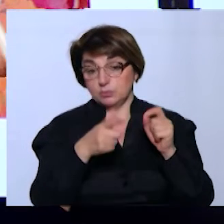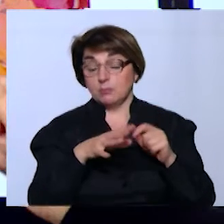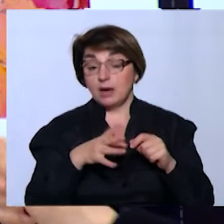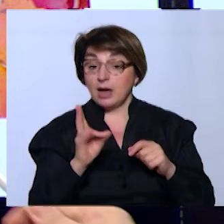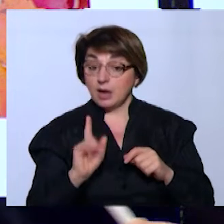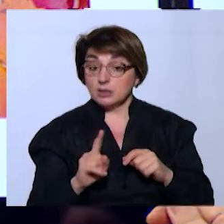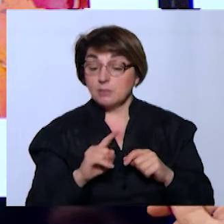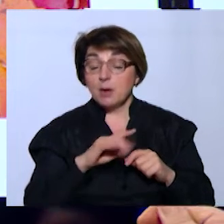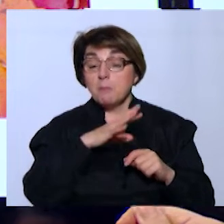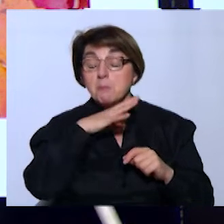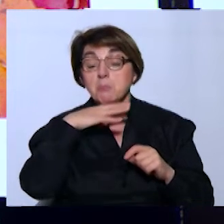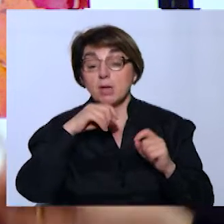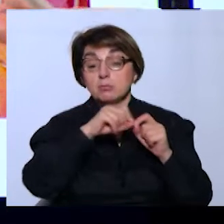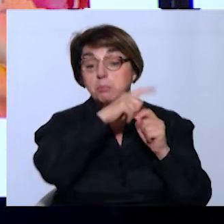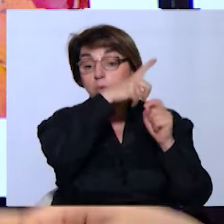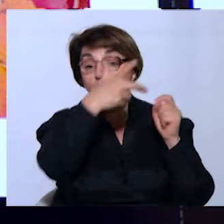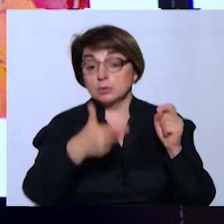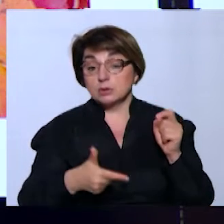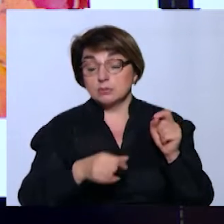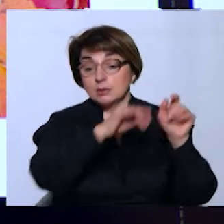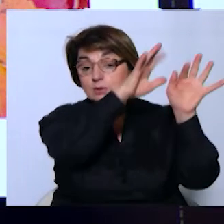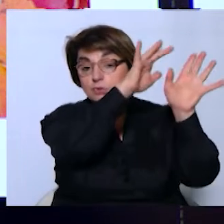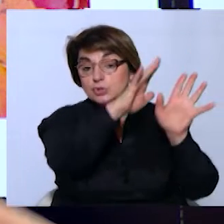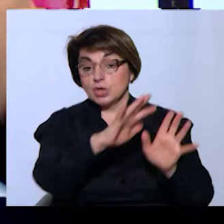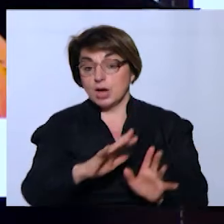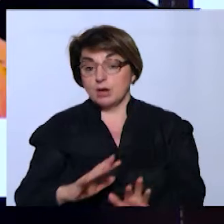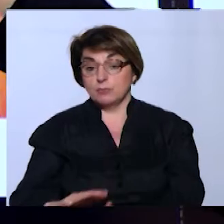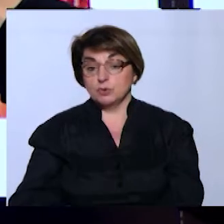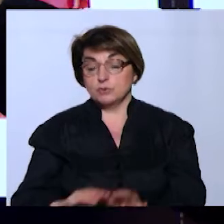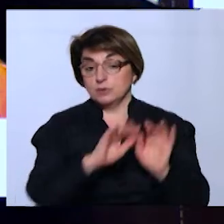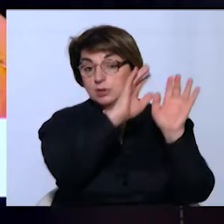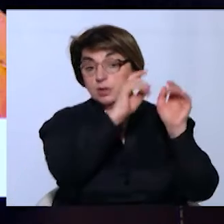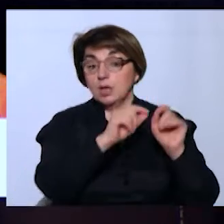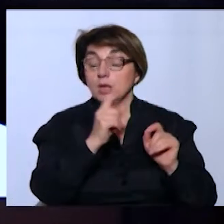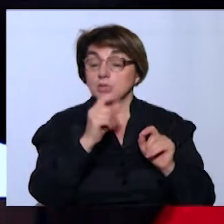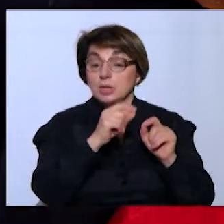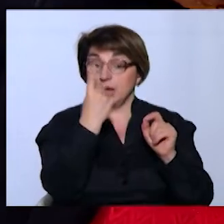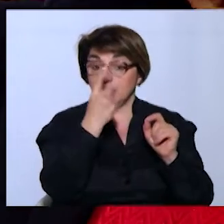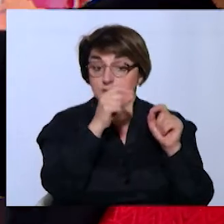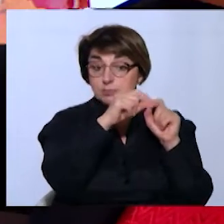მაგრამ ფოთლები ხიდან ჩამოცვივდნენ ბავშვებო. ჩამოვარდა,